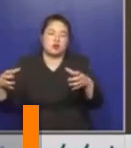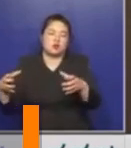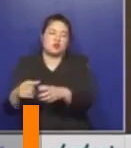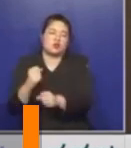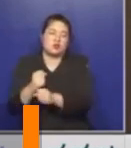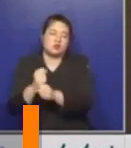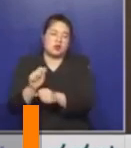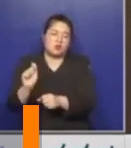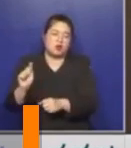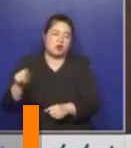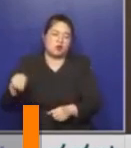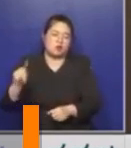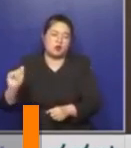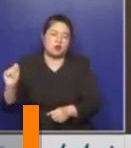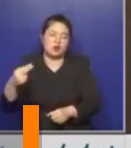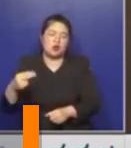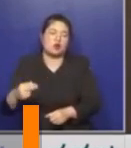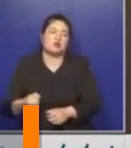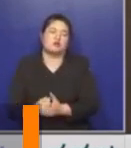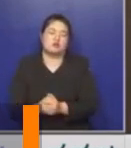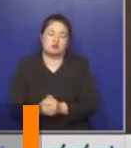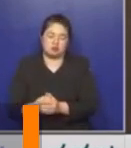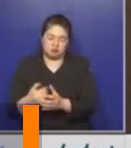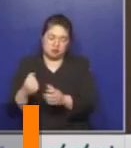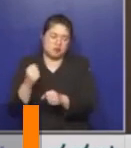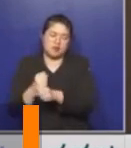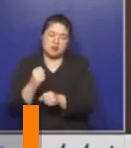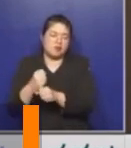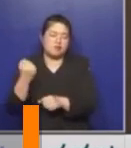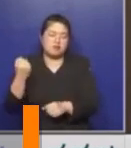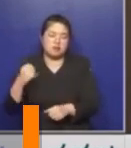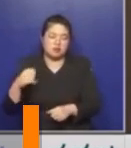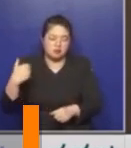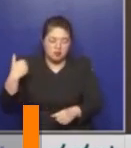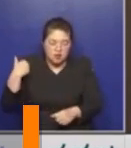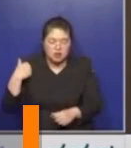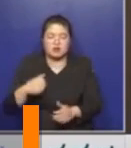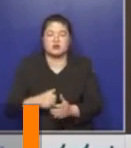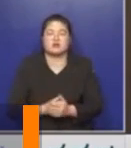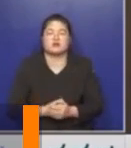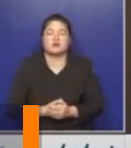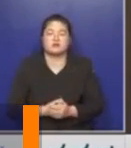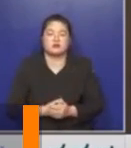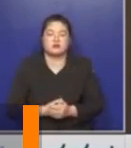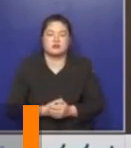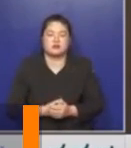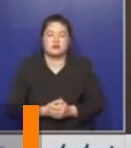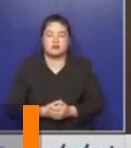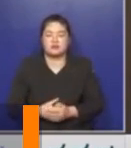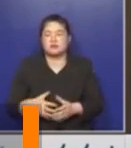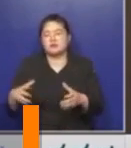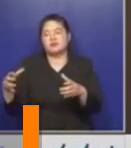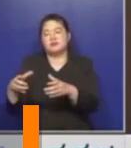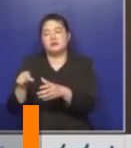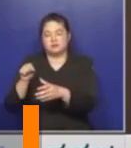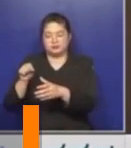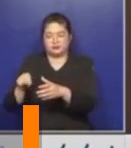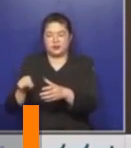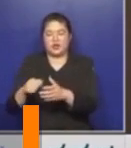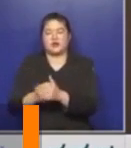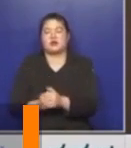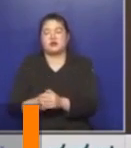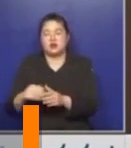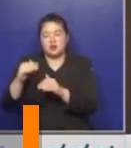กฎหมายตรงไหนครับไปให้อำนาจในการทำให้ท้องถิ่นกำกับดูแลงานเลือก